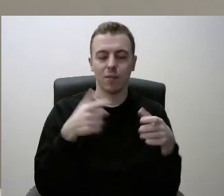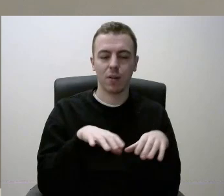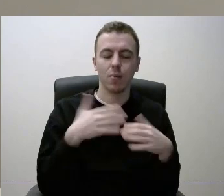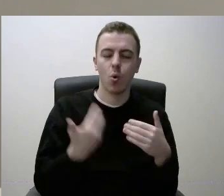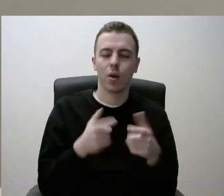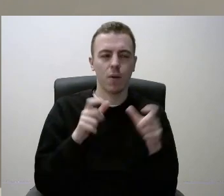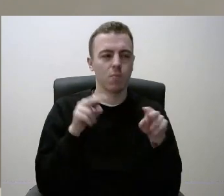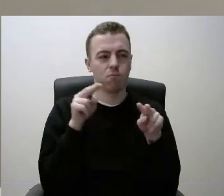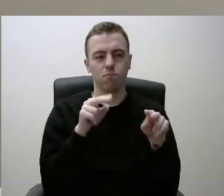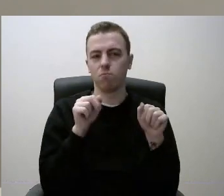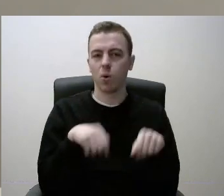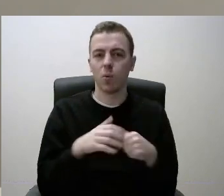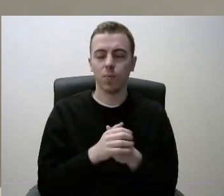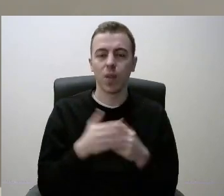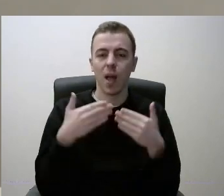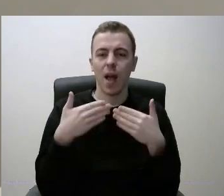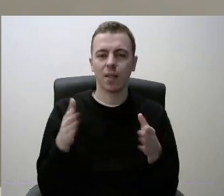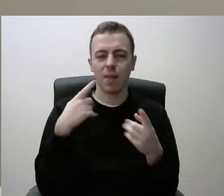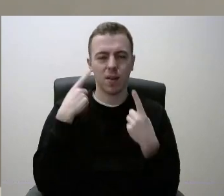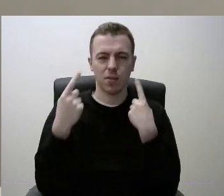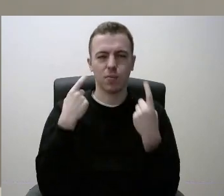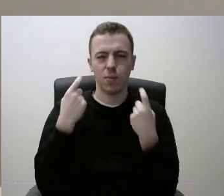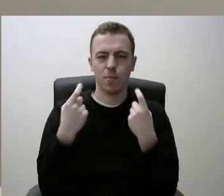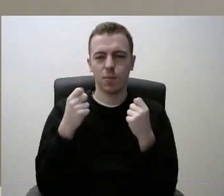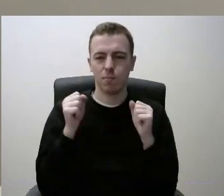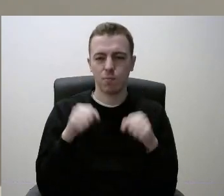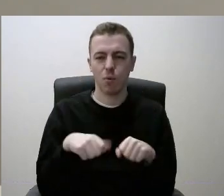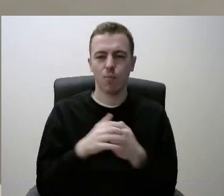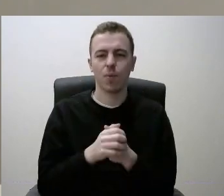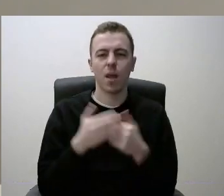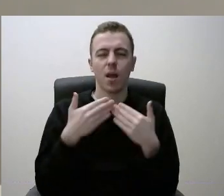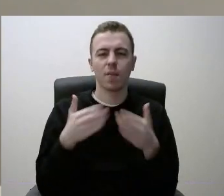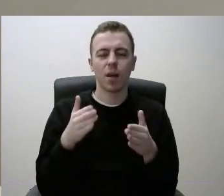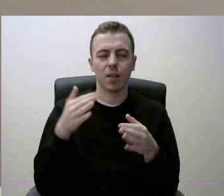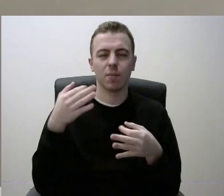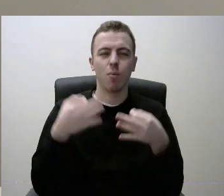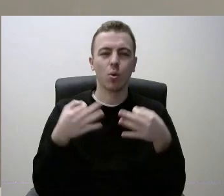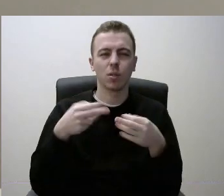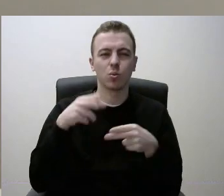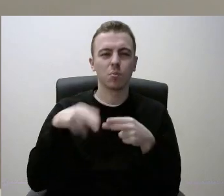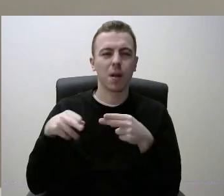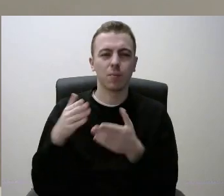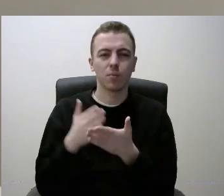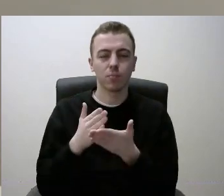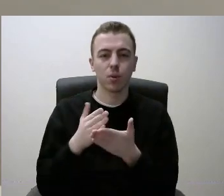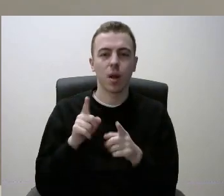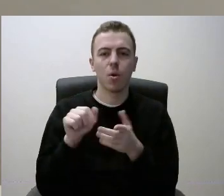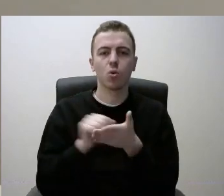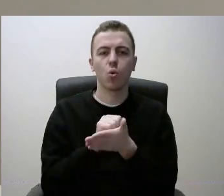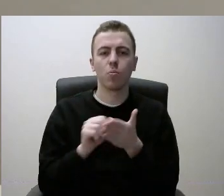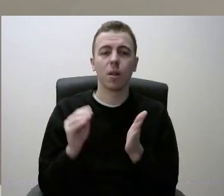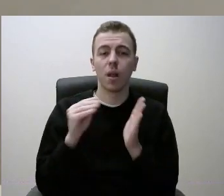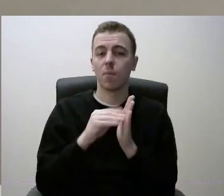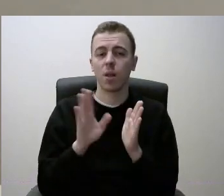gyventojų. Tai yra atverti duomenis, atverti tarybos posėdžių sprendimus, ne tik tai pridėti dokumentą, bet ir